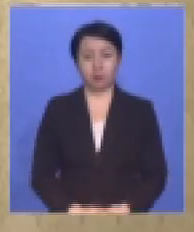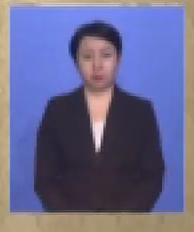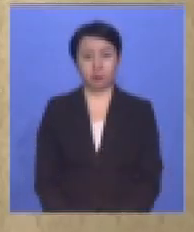Энергетике